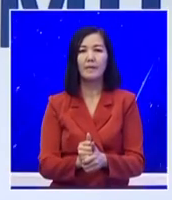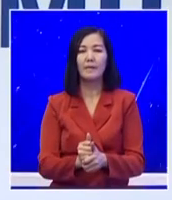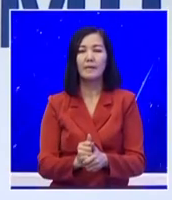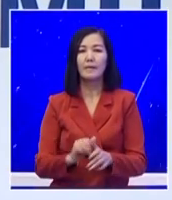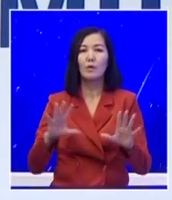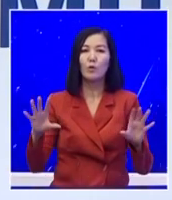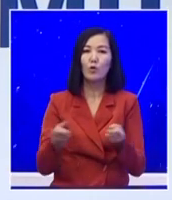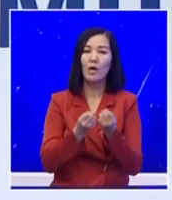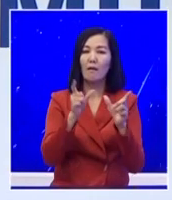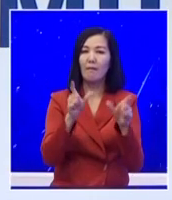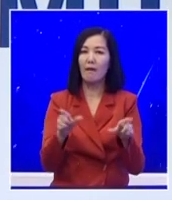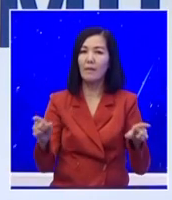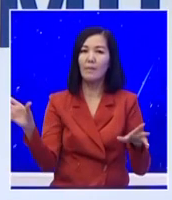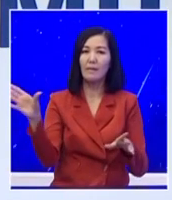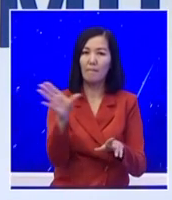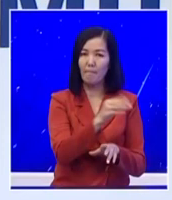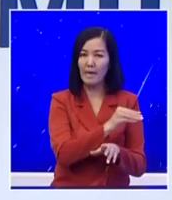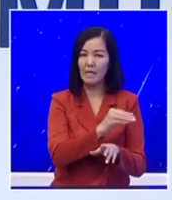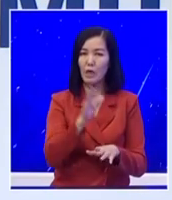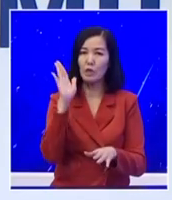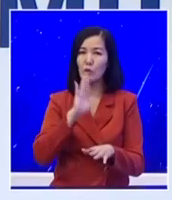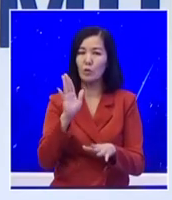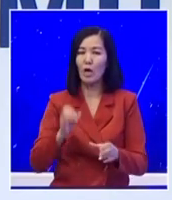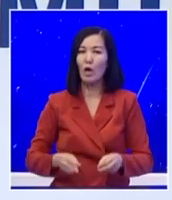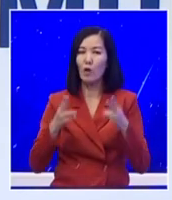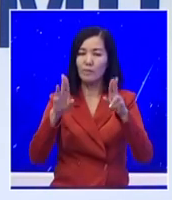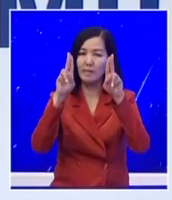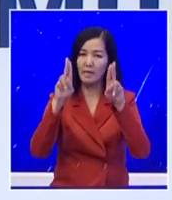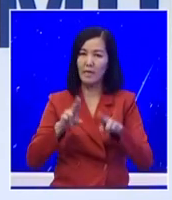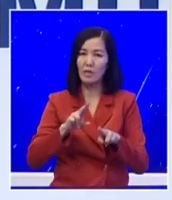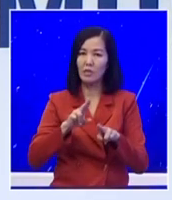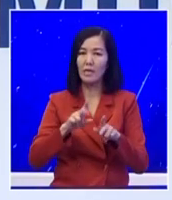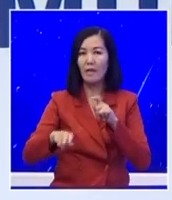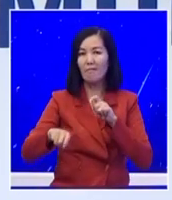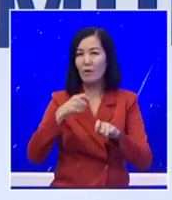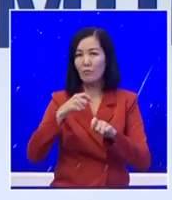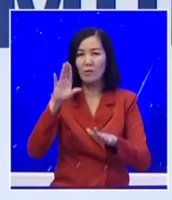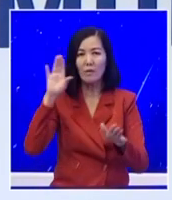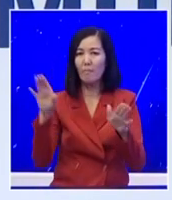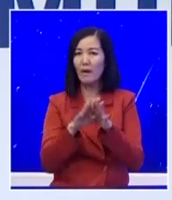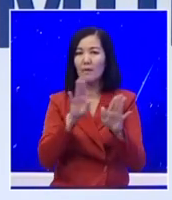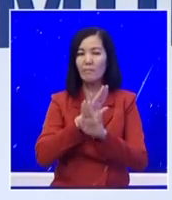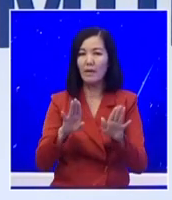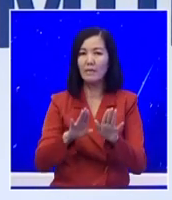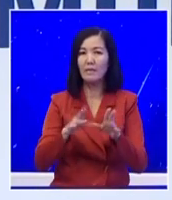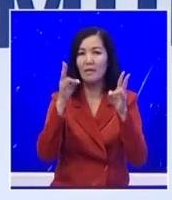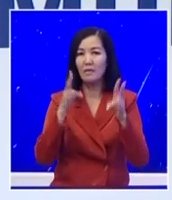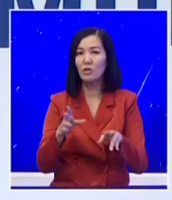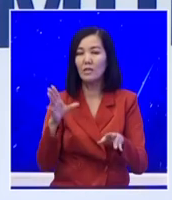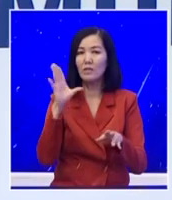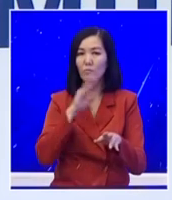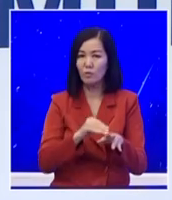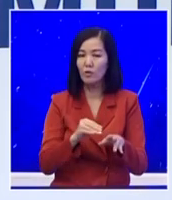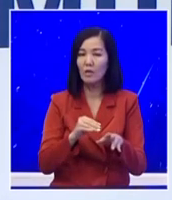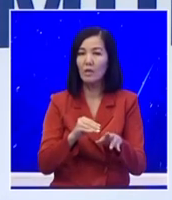Құтқарылған азаматтардың барлығы жаңағы судағы қауіпсіздік ережелерін бұзғандықтан осындай жағдайға ұшырады.